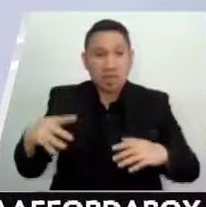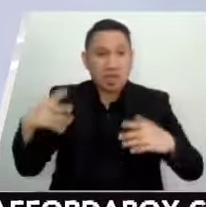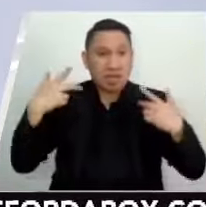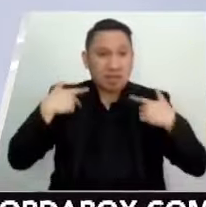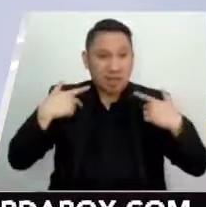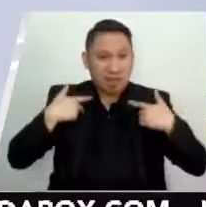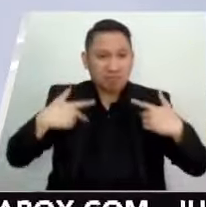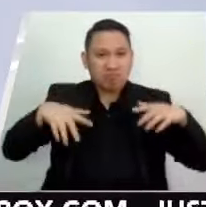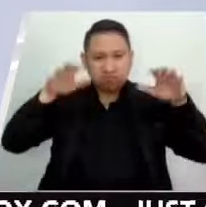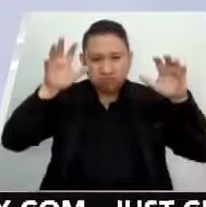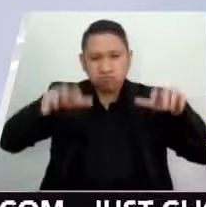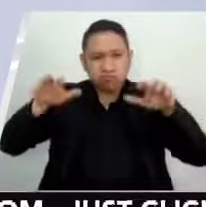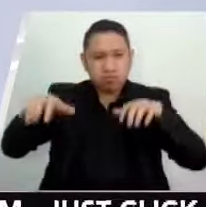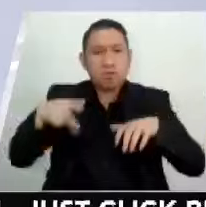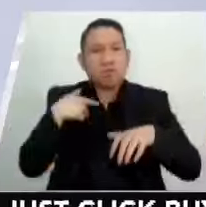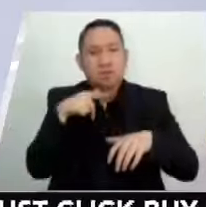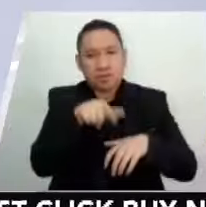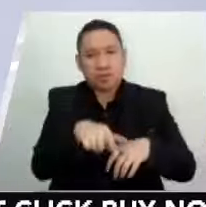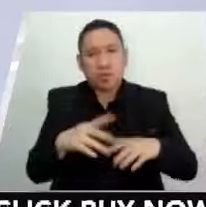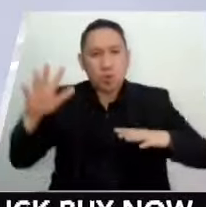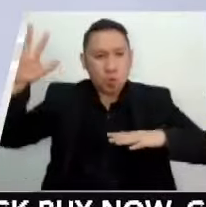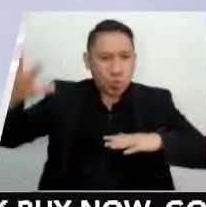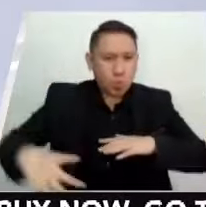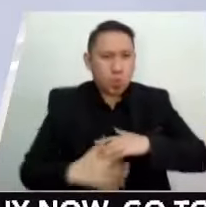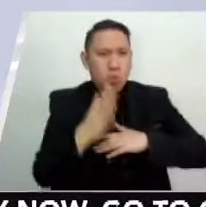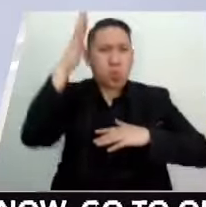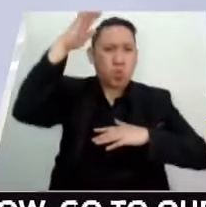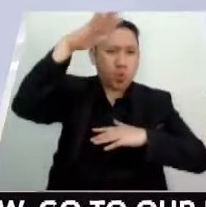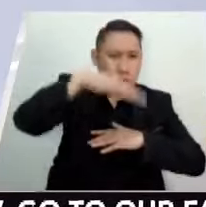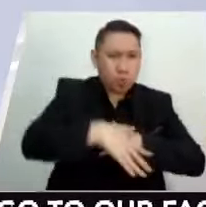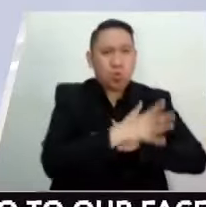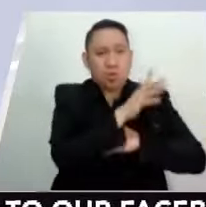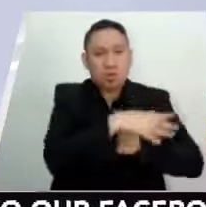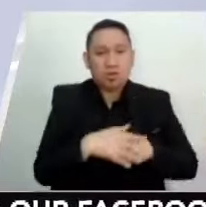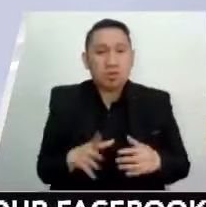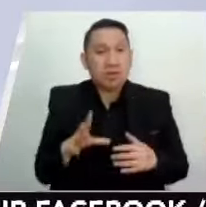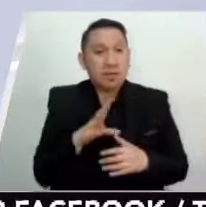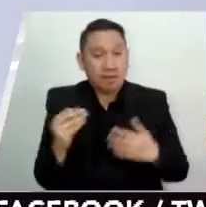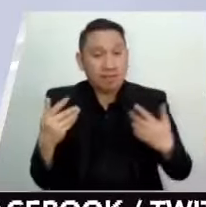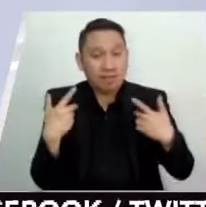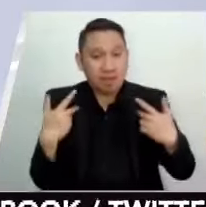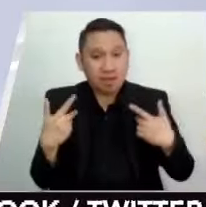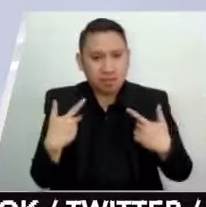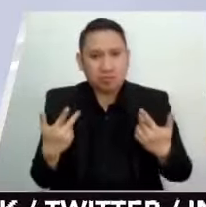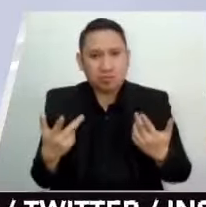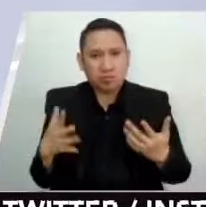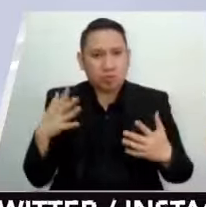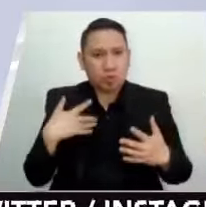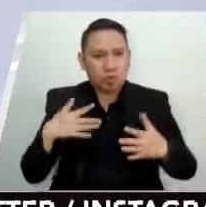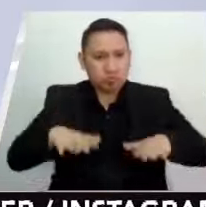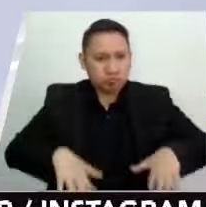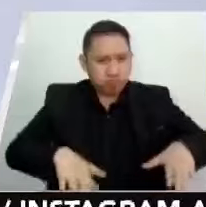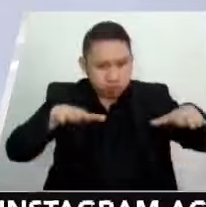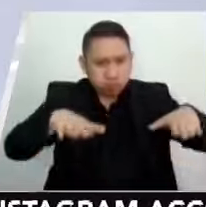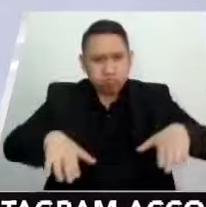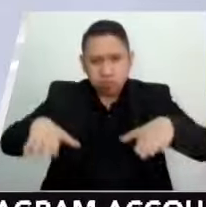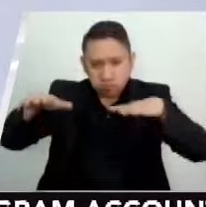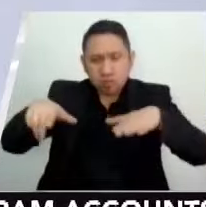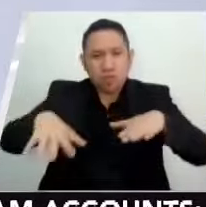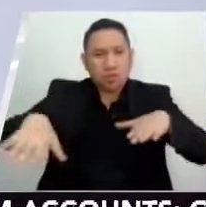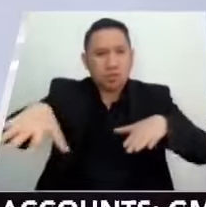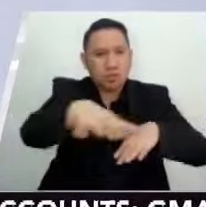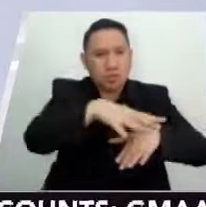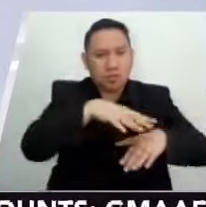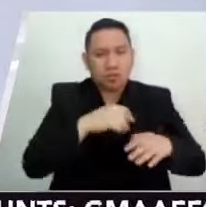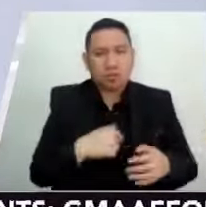ang nagtutulak sa tubig mula sa dagat. Nagdudulot po ito ng malawakang pagbaha sa mabababang lugar sa dalampasigan. Maalon